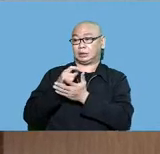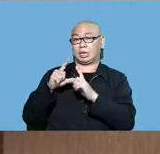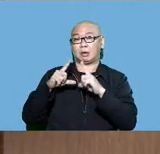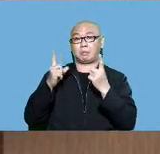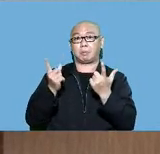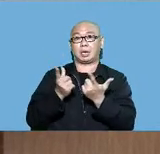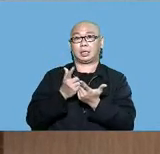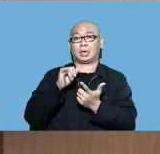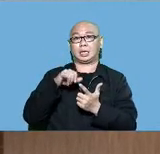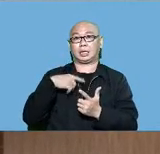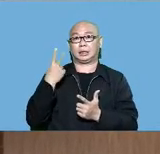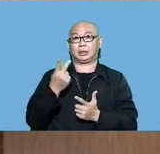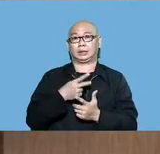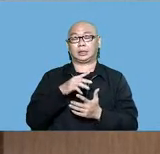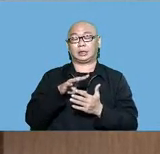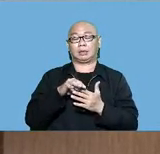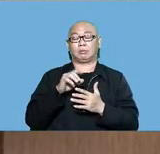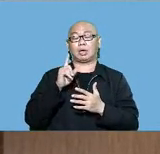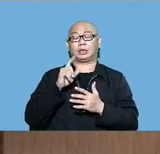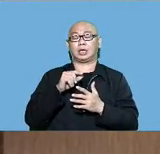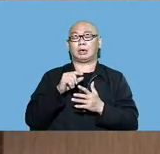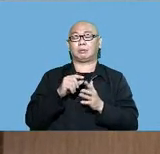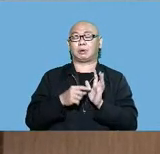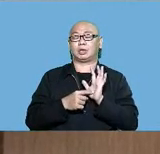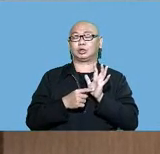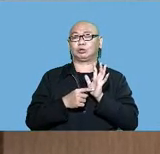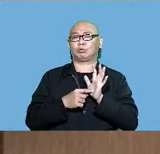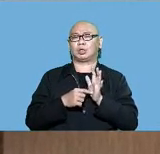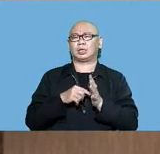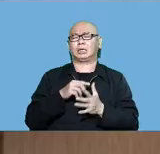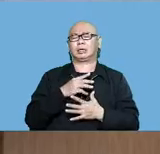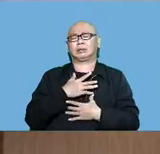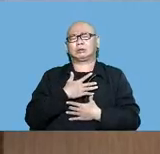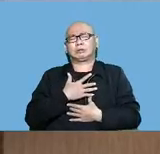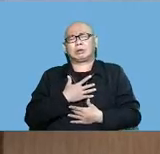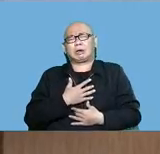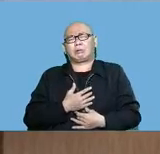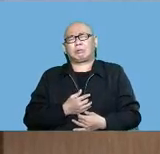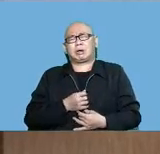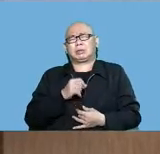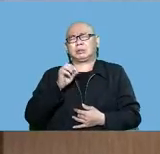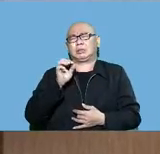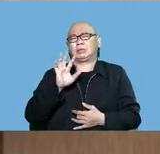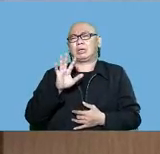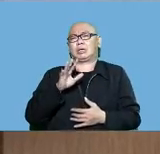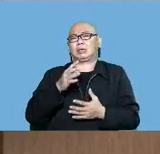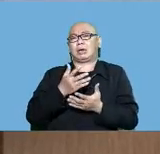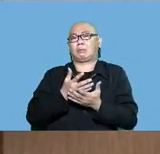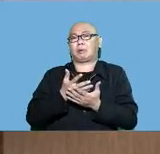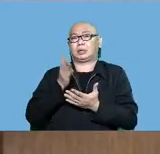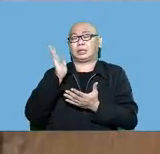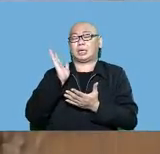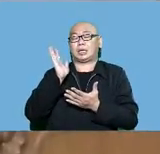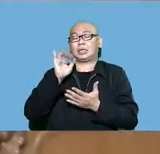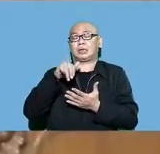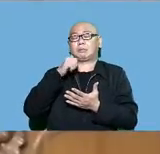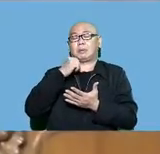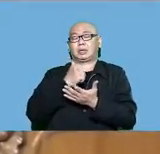raih, ada mahasiswa yang merasa kecewa karena tidak mendapat layanan yang